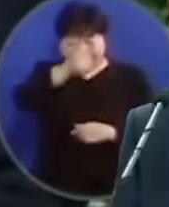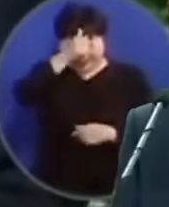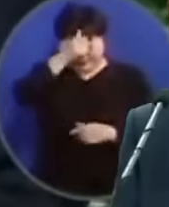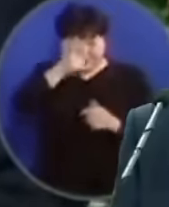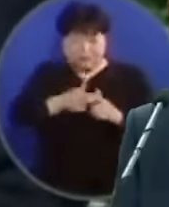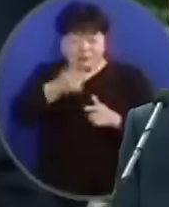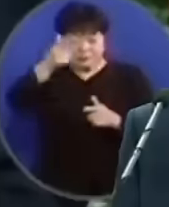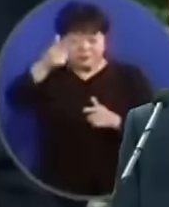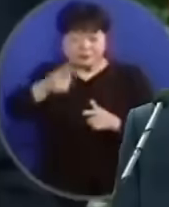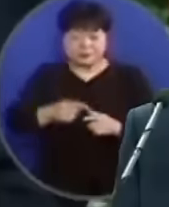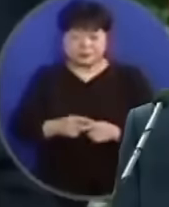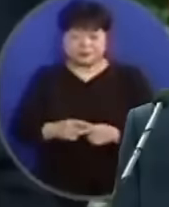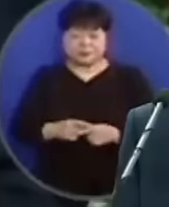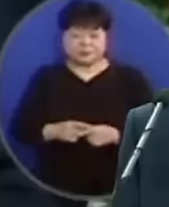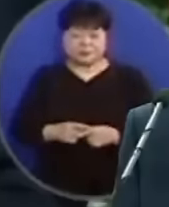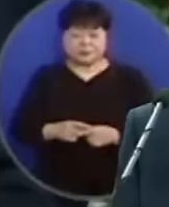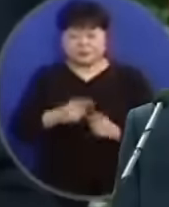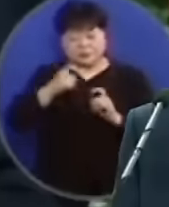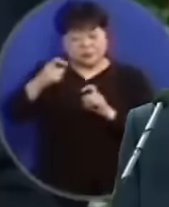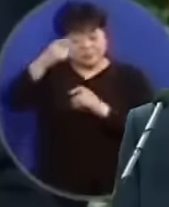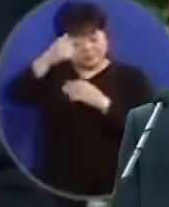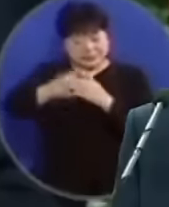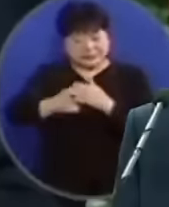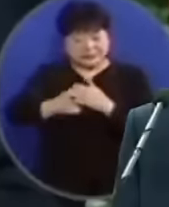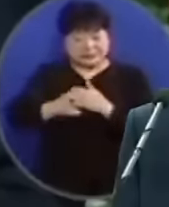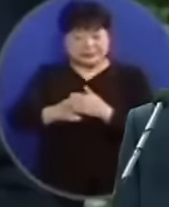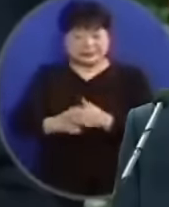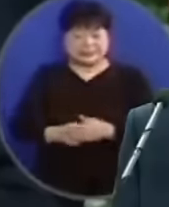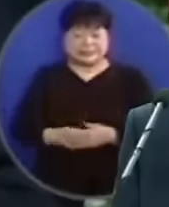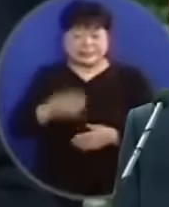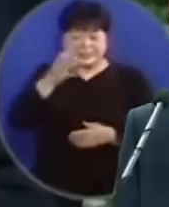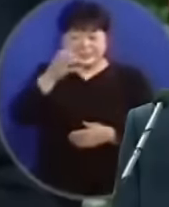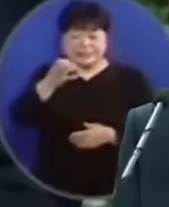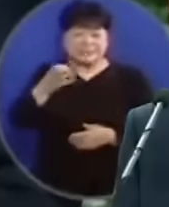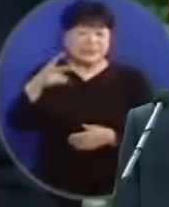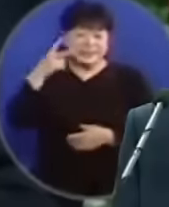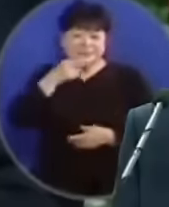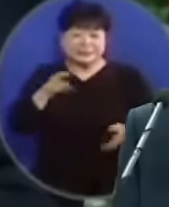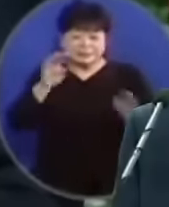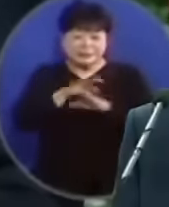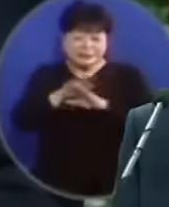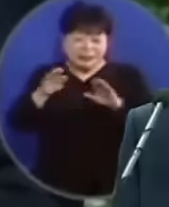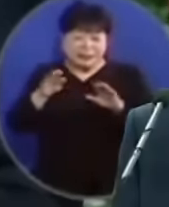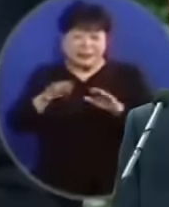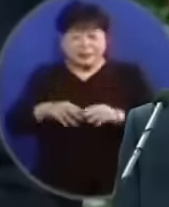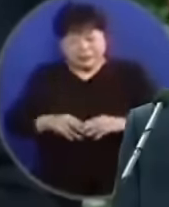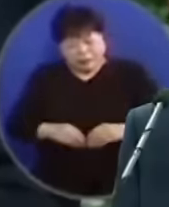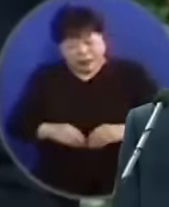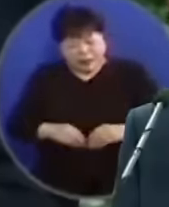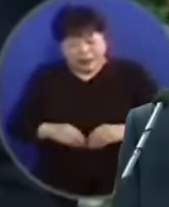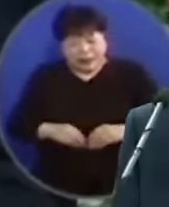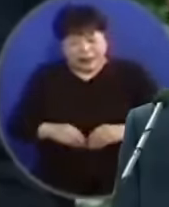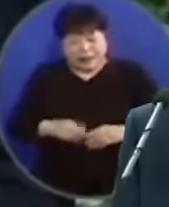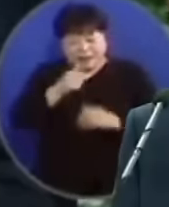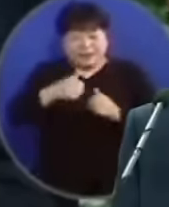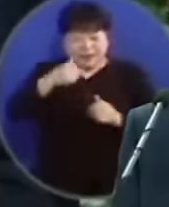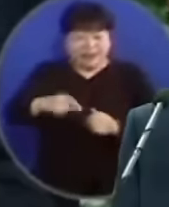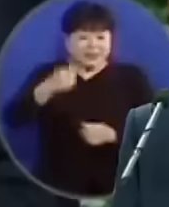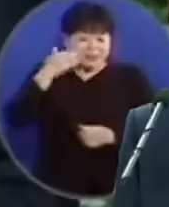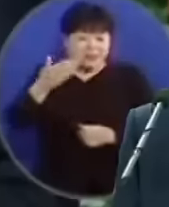알았습니다. 40주 40야 금식하고 배가 고프지 않습니까? 주님 예수께 와서 네가 하나님의 아들이냐? 아들이면